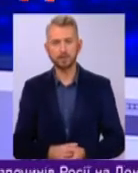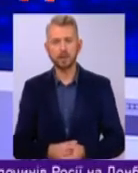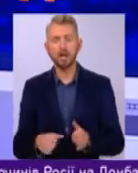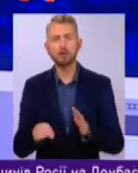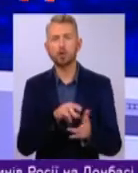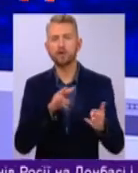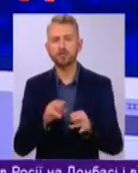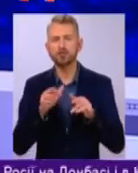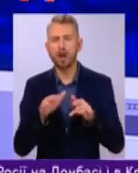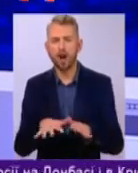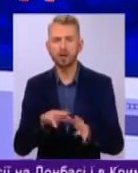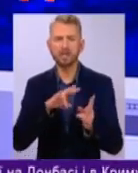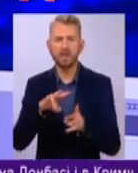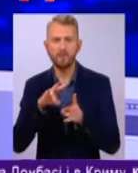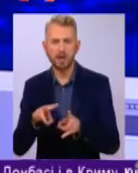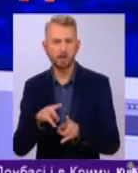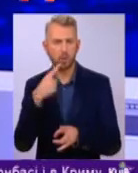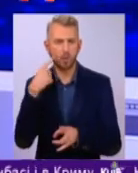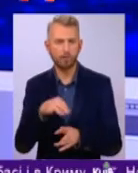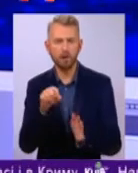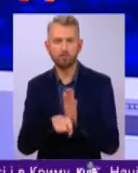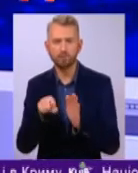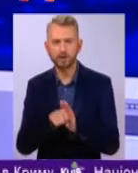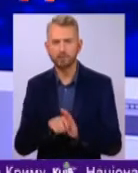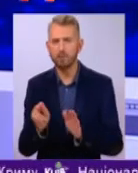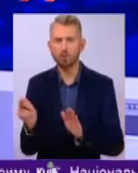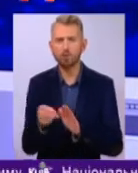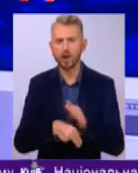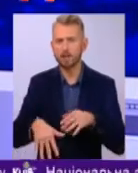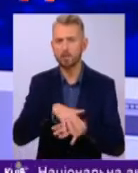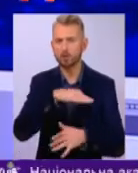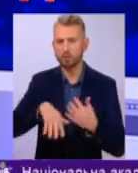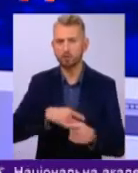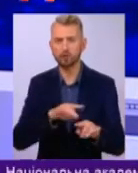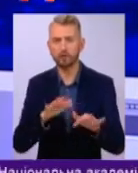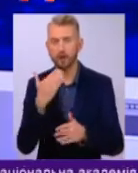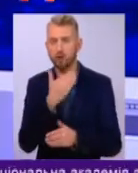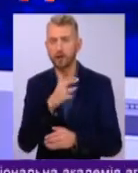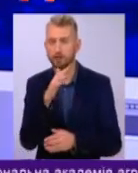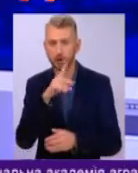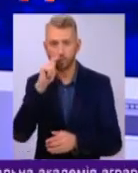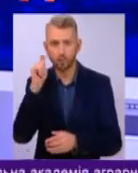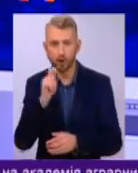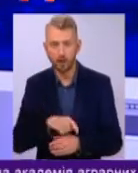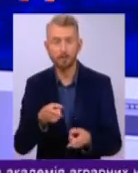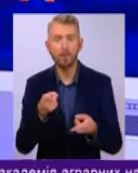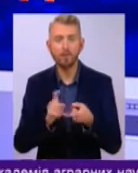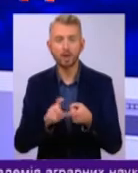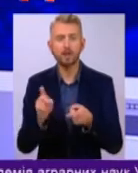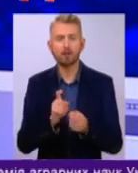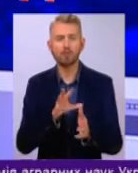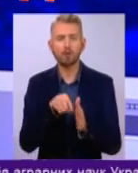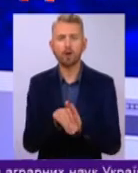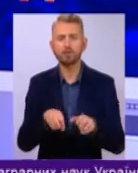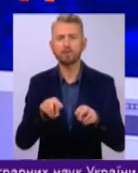Терористичні акти, диверсії, зухвалі вбивства і провокування масових безладів, що сталися останнім часом в Україні, пов'язані з